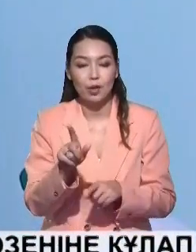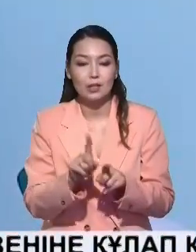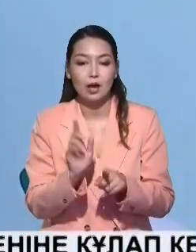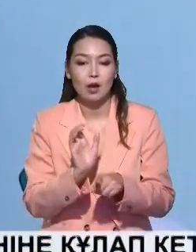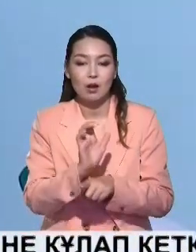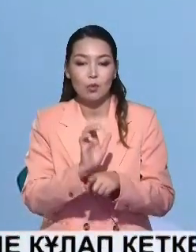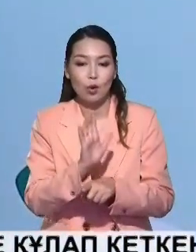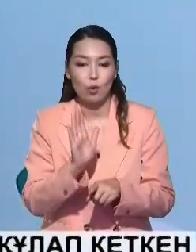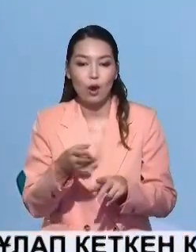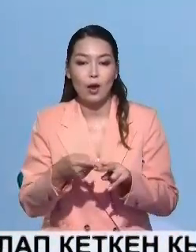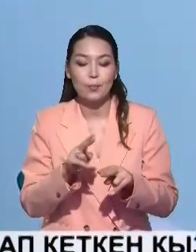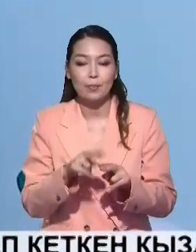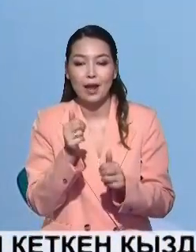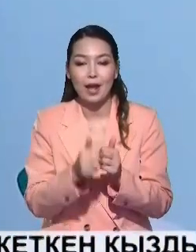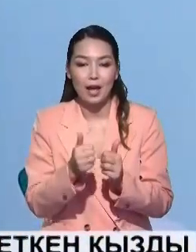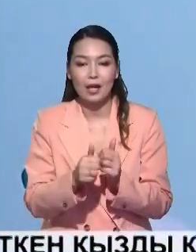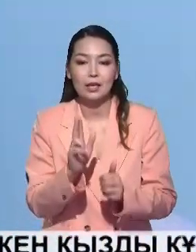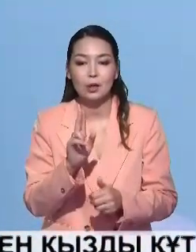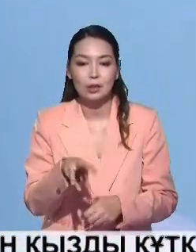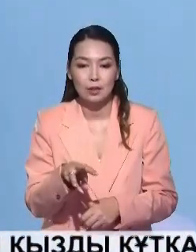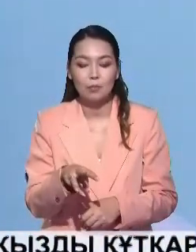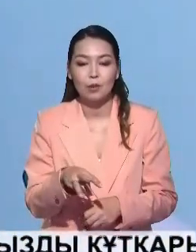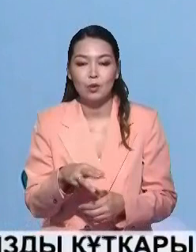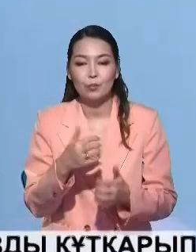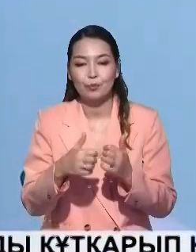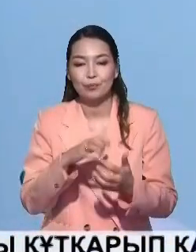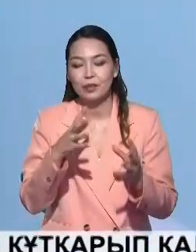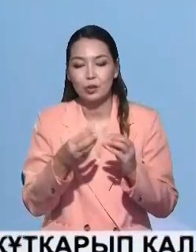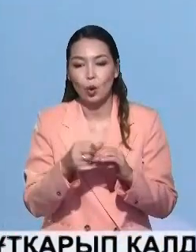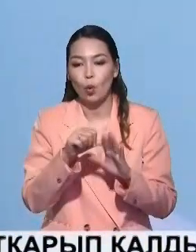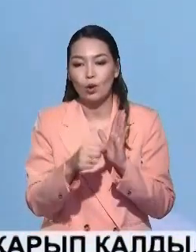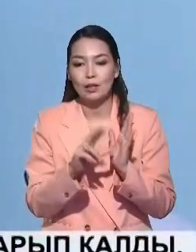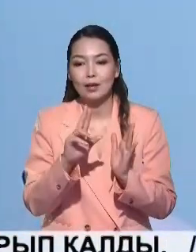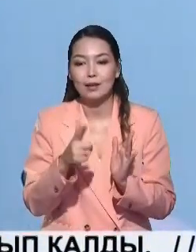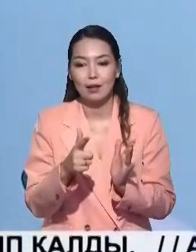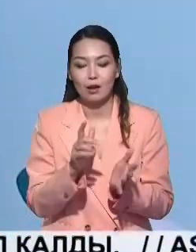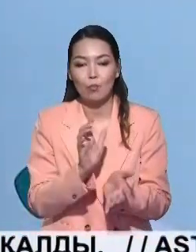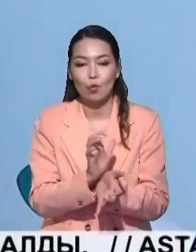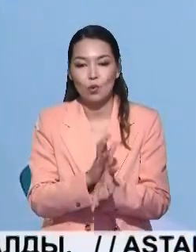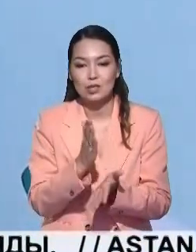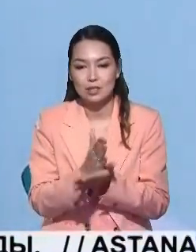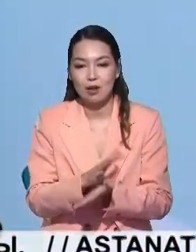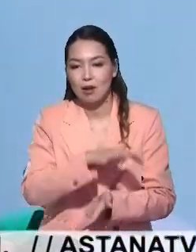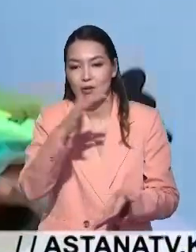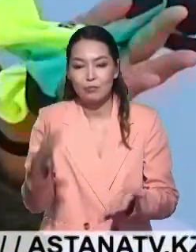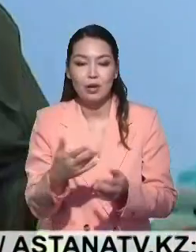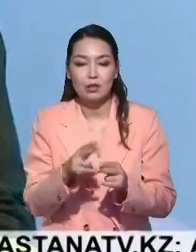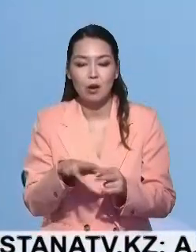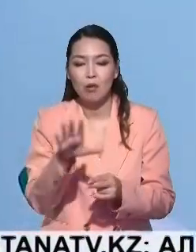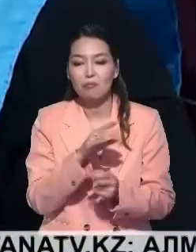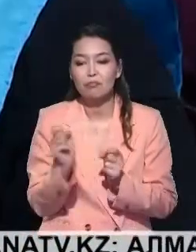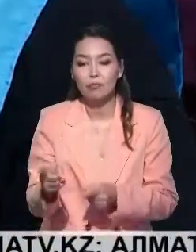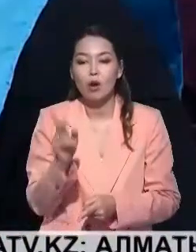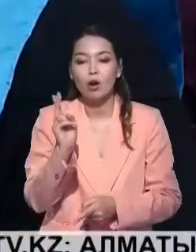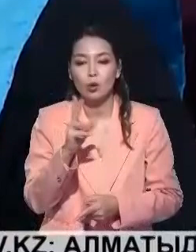болсақ, бұл әр километрге орташа есеппен 16 килограмм мусор тасталады екен. Бұның бәрін тастап жатқан өзіміздің